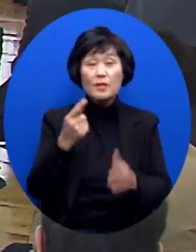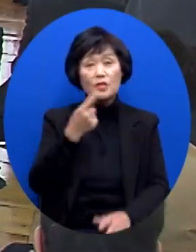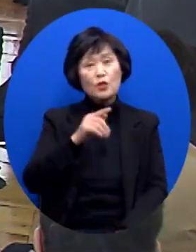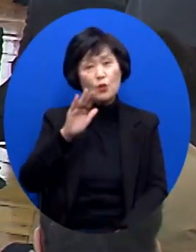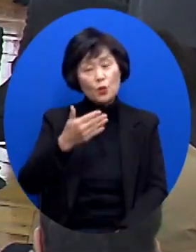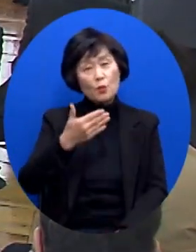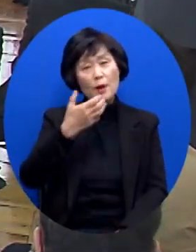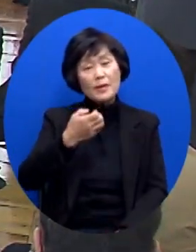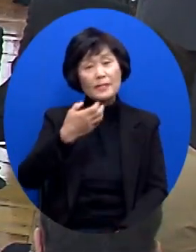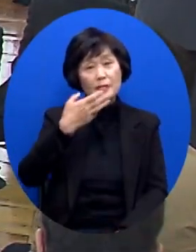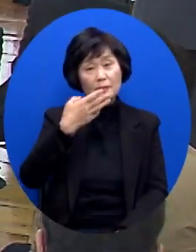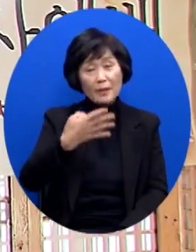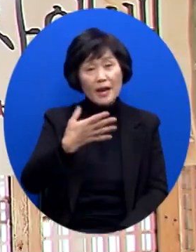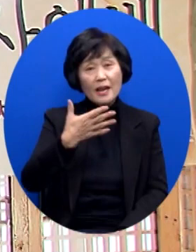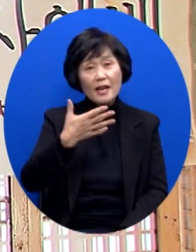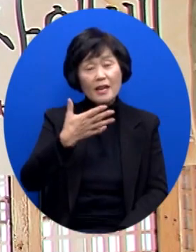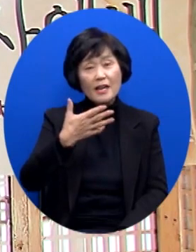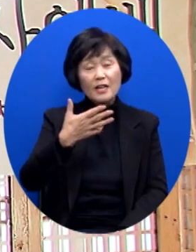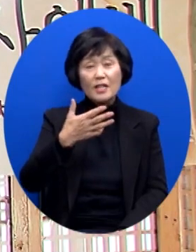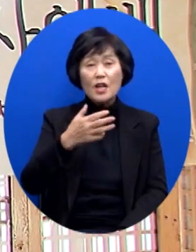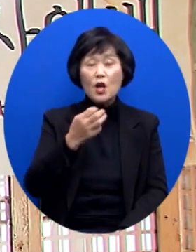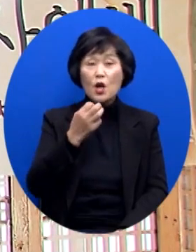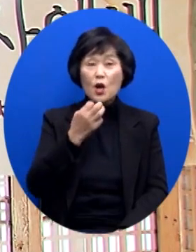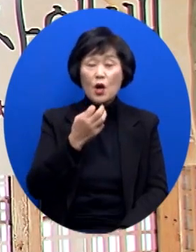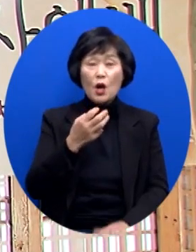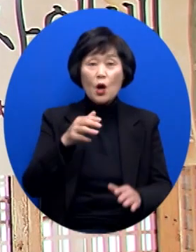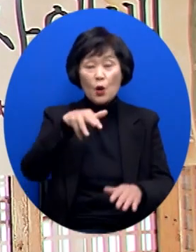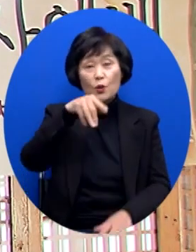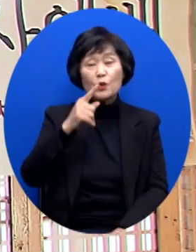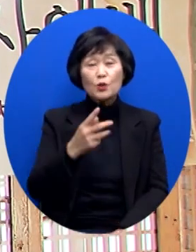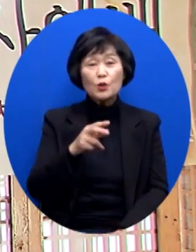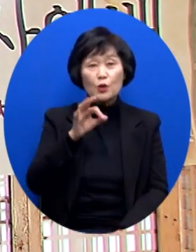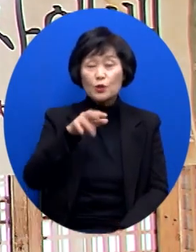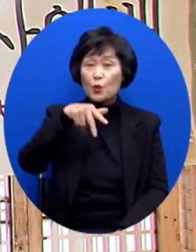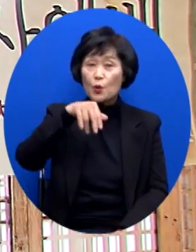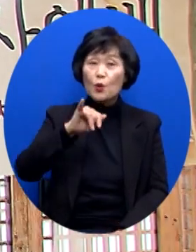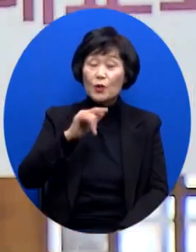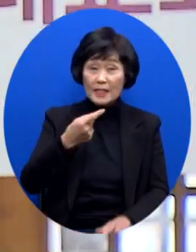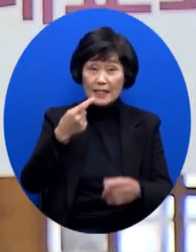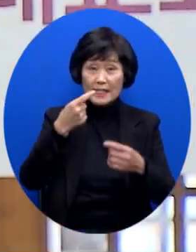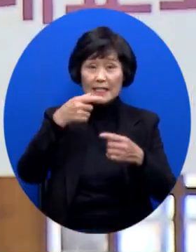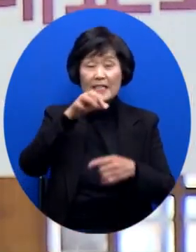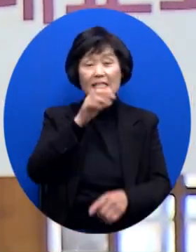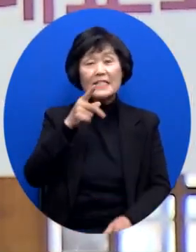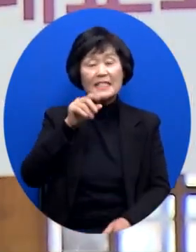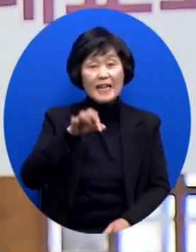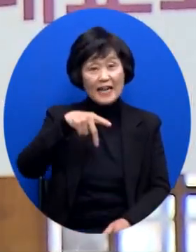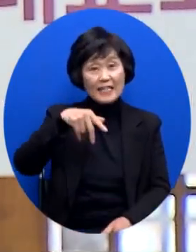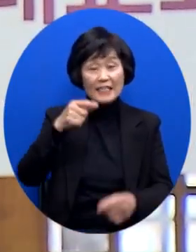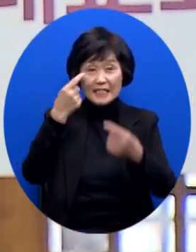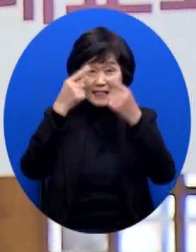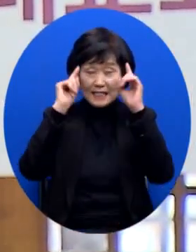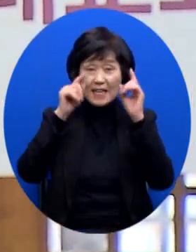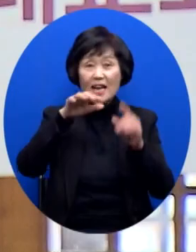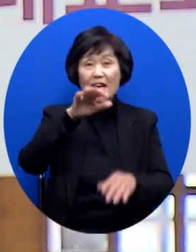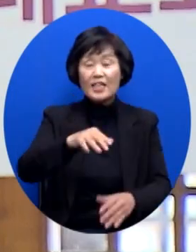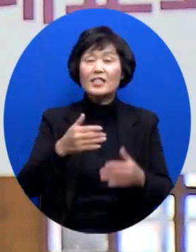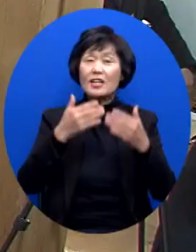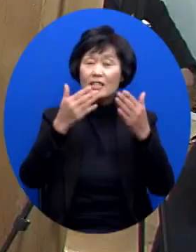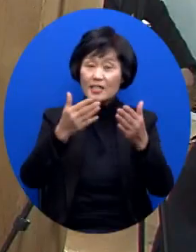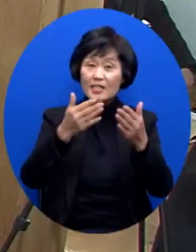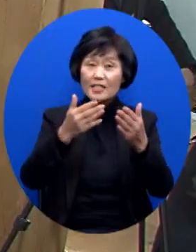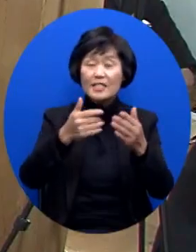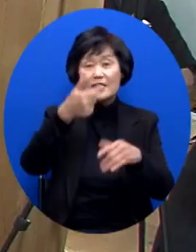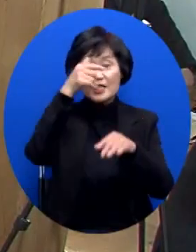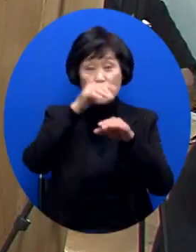1988년 9월 총신대 양지 캠퍼스에 복원한 소래교회에서 드린 이날 예배는 분회장 목동제일교회 김성근